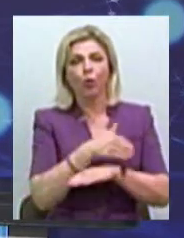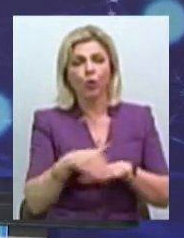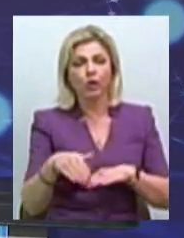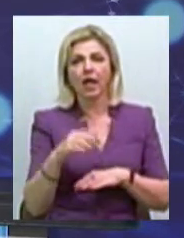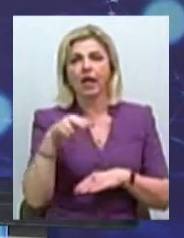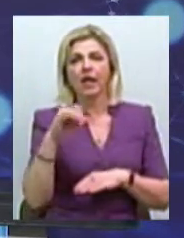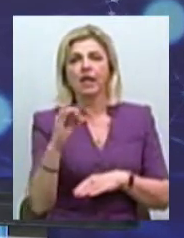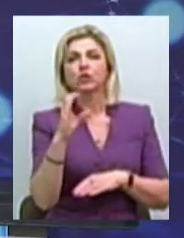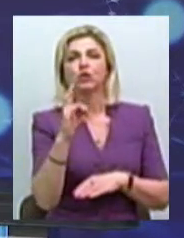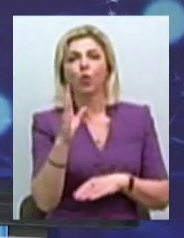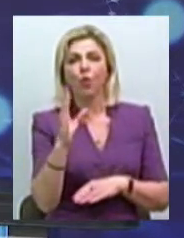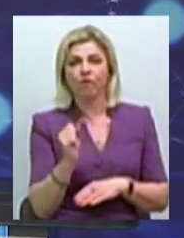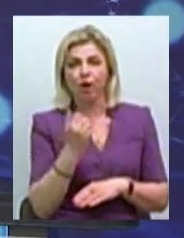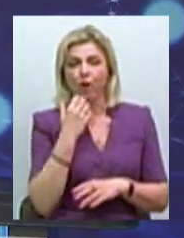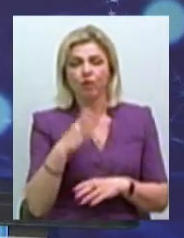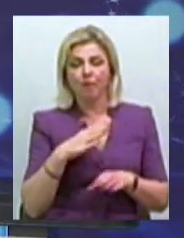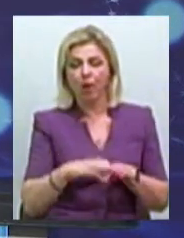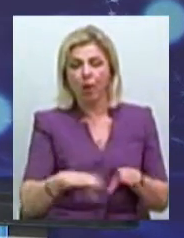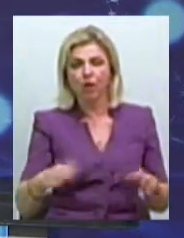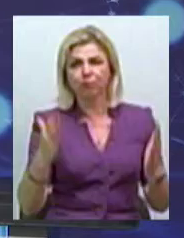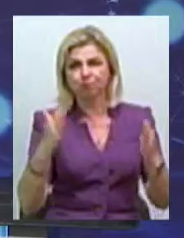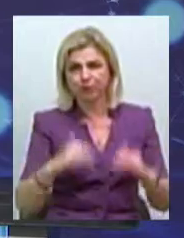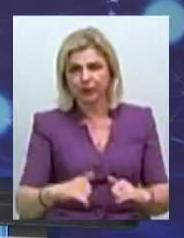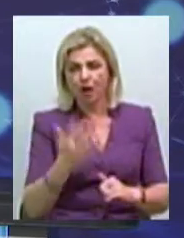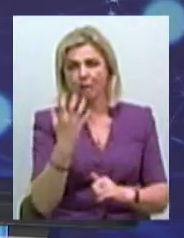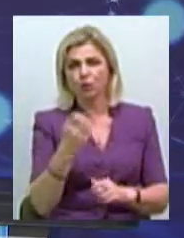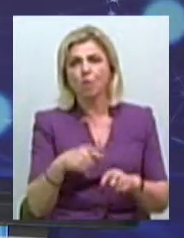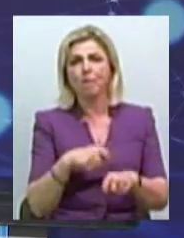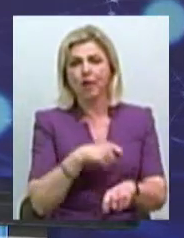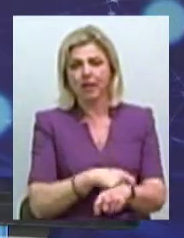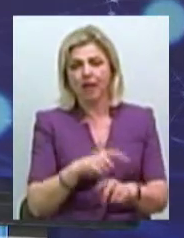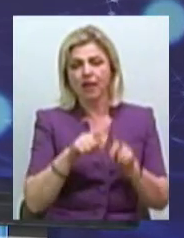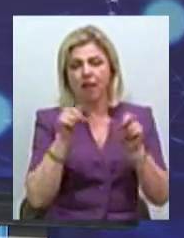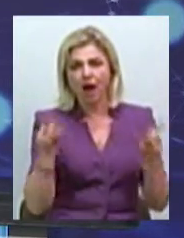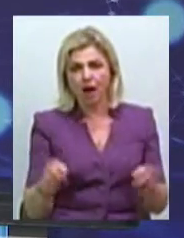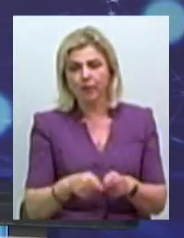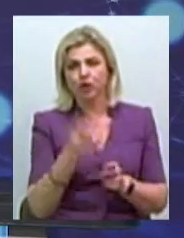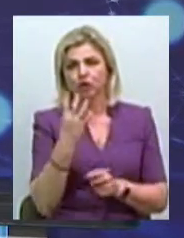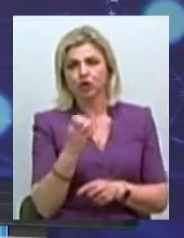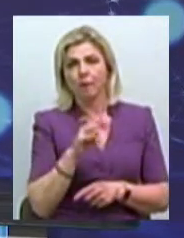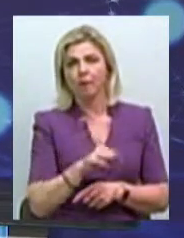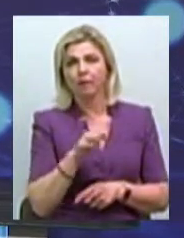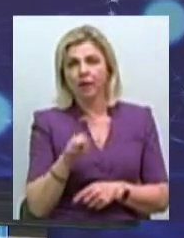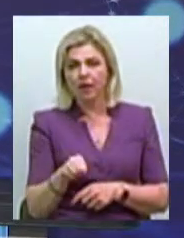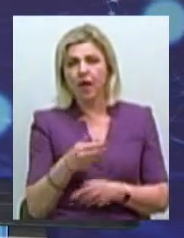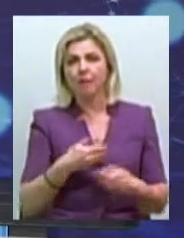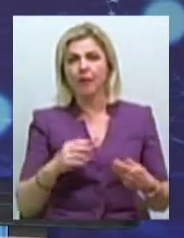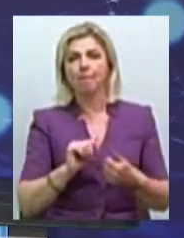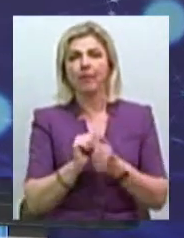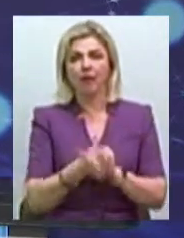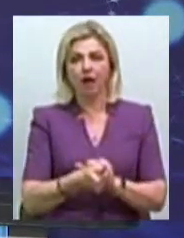вулиці Ліскова, да? Коли провалився колектор 500 метрів, колектору діаметром 1400 міліметрів. Ми міняли